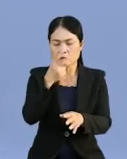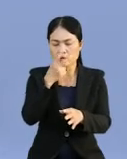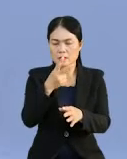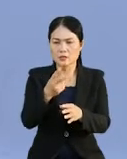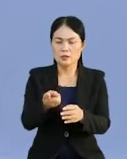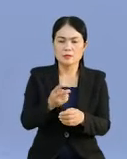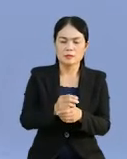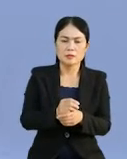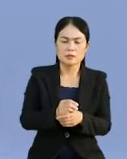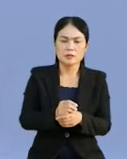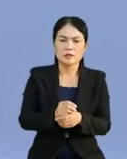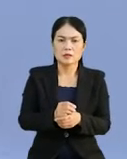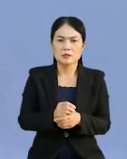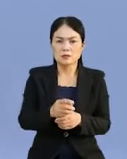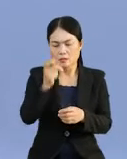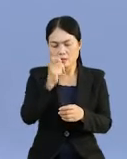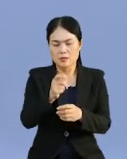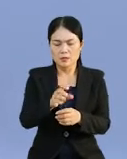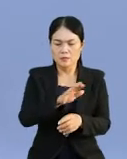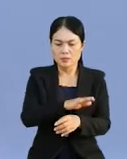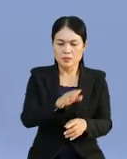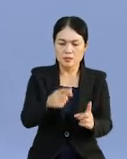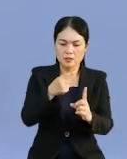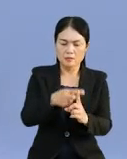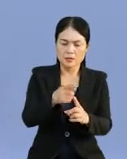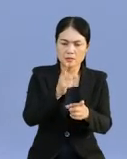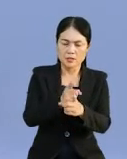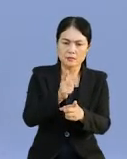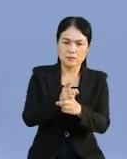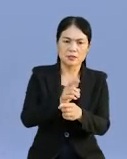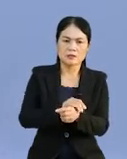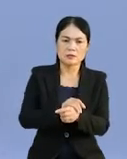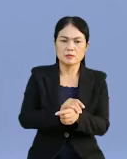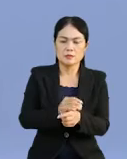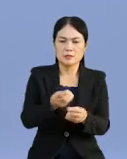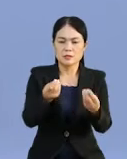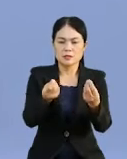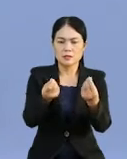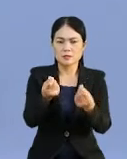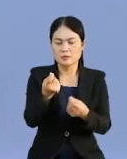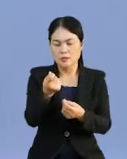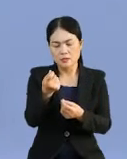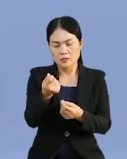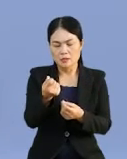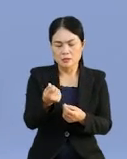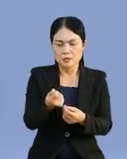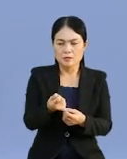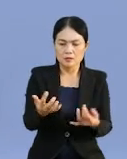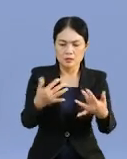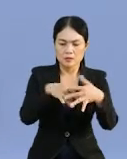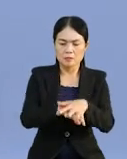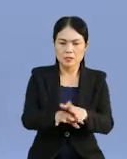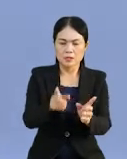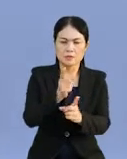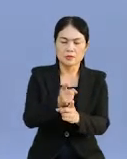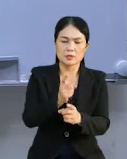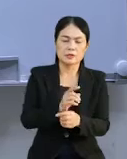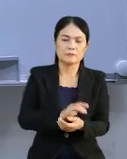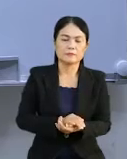đang đài được tì. Nhà cực cực thạc cốt và cốt chiếc bộ bàn pram trở. Đã lùi tầng ngọt nít, bánh chỗ khả bàn pram trở.